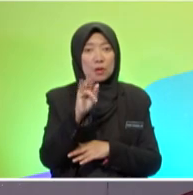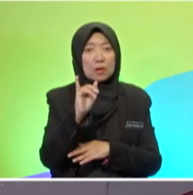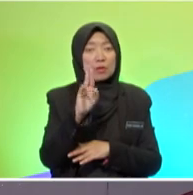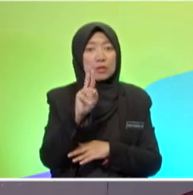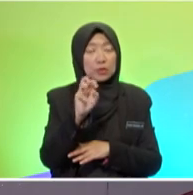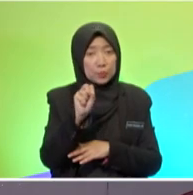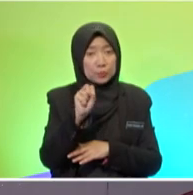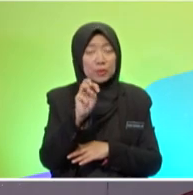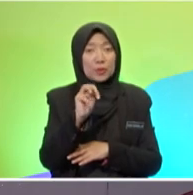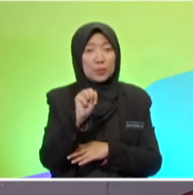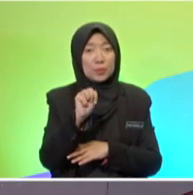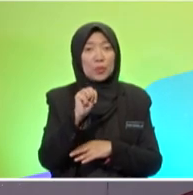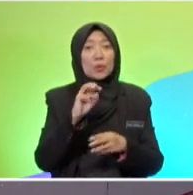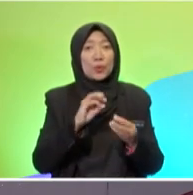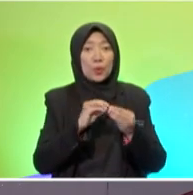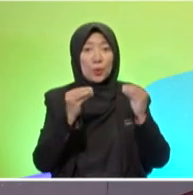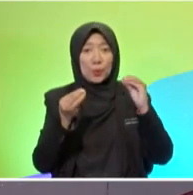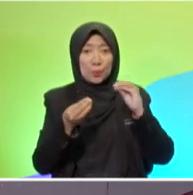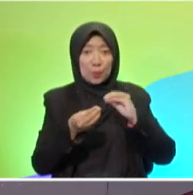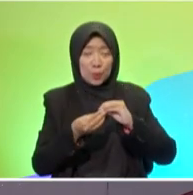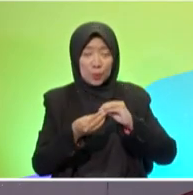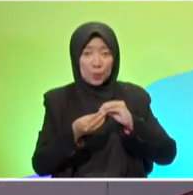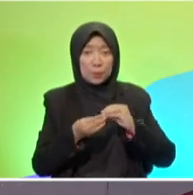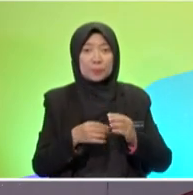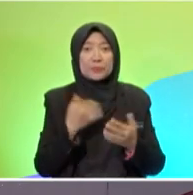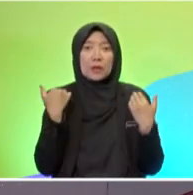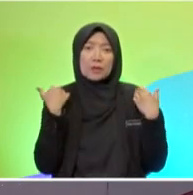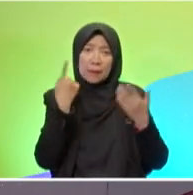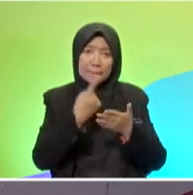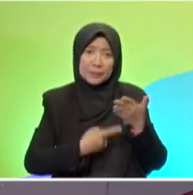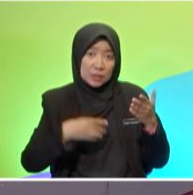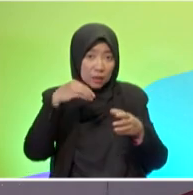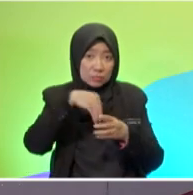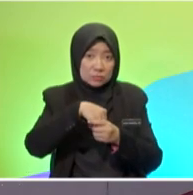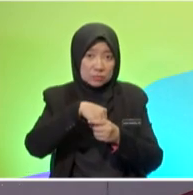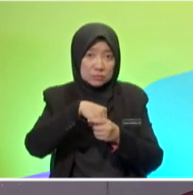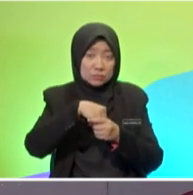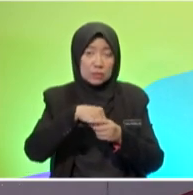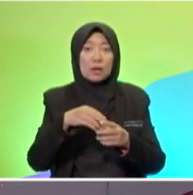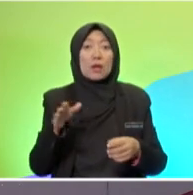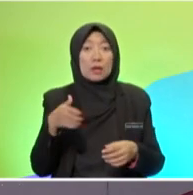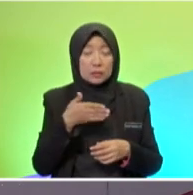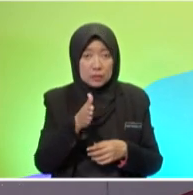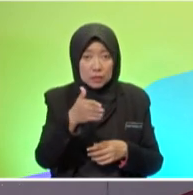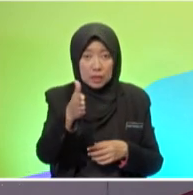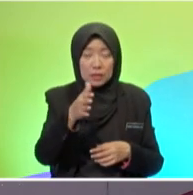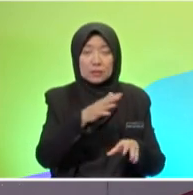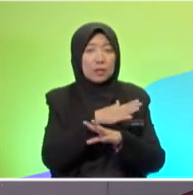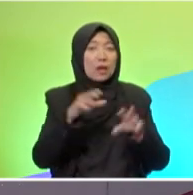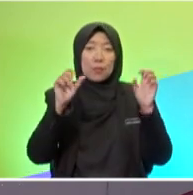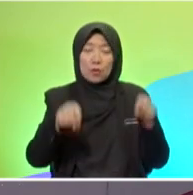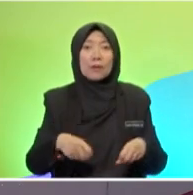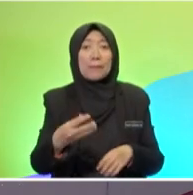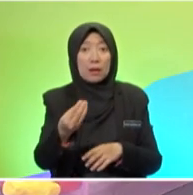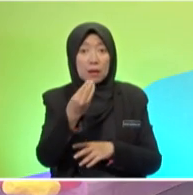kalau boleh tengok ada apa ni? Ada ikan. Ada ikan. Tapi bukan ikan yang kita boleh makan.